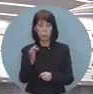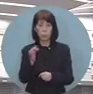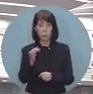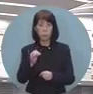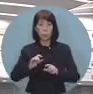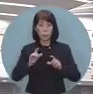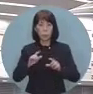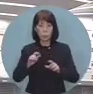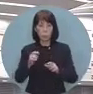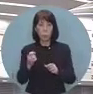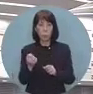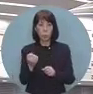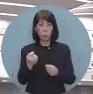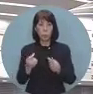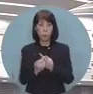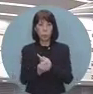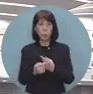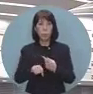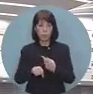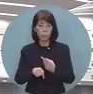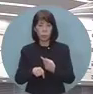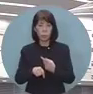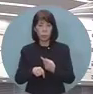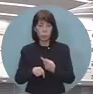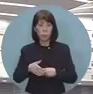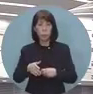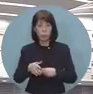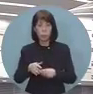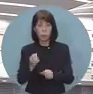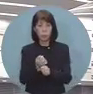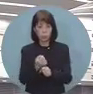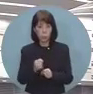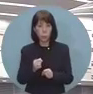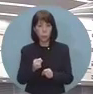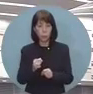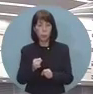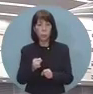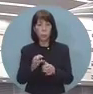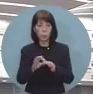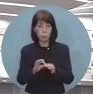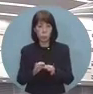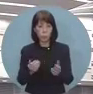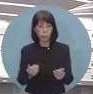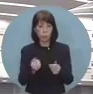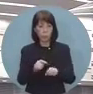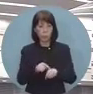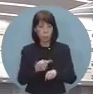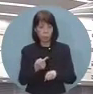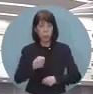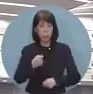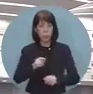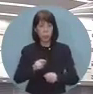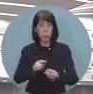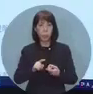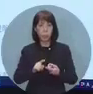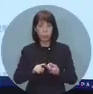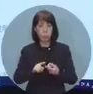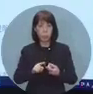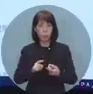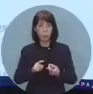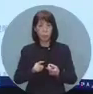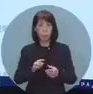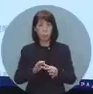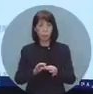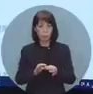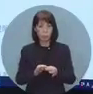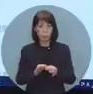プロジェクトに関してえ東京都の行う地事業そして公共事業に関してその必要性と正当性をさえ重大な事実に